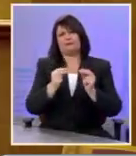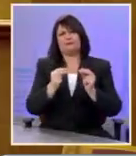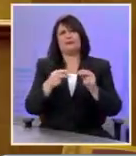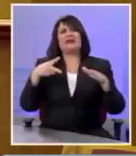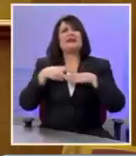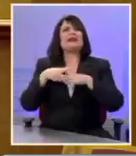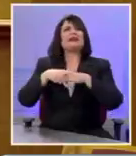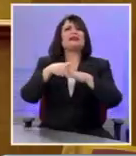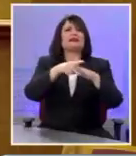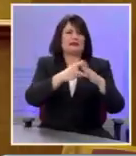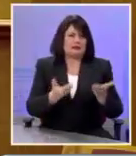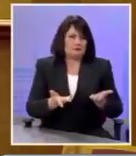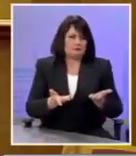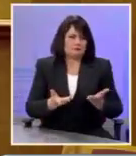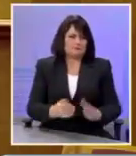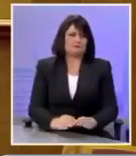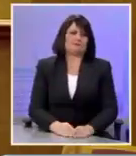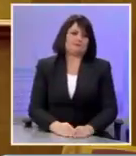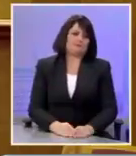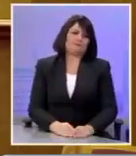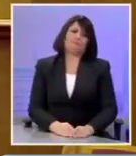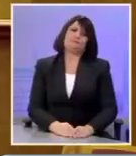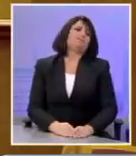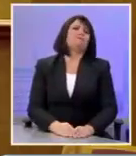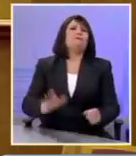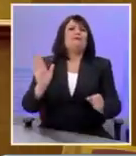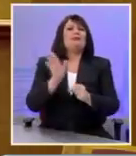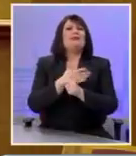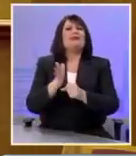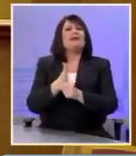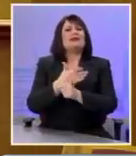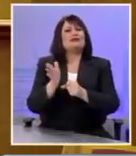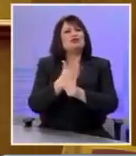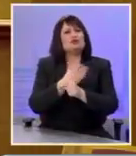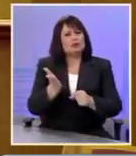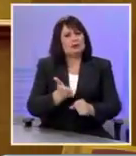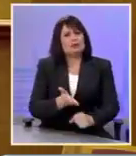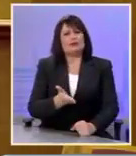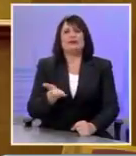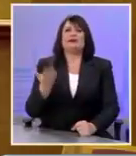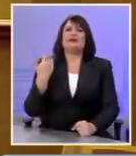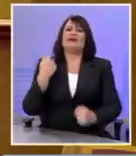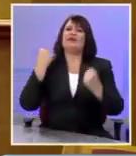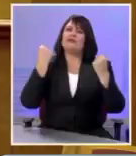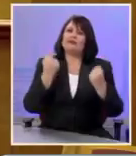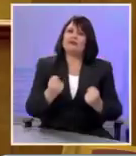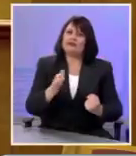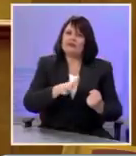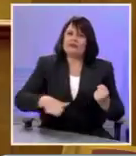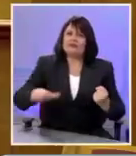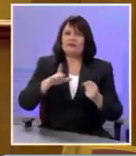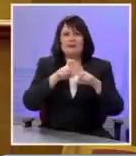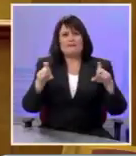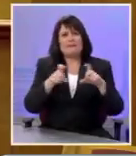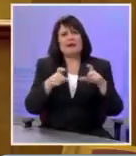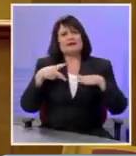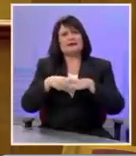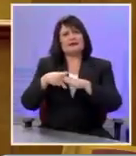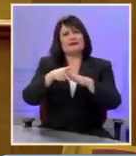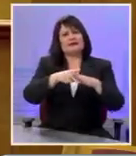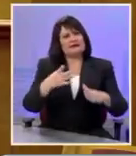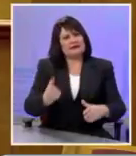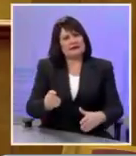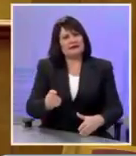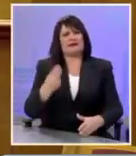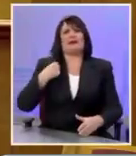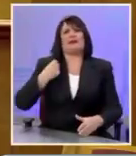χρηματοπιστωτικό σύστημα. Αποσιωπά την καταστροφή που συντελέστηκε σε βάρος των μετόχων των τραπεζών, αλλά